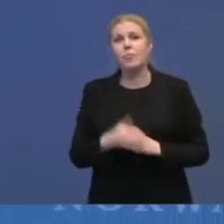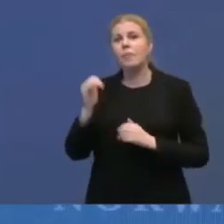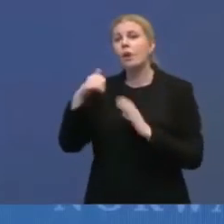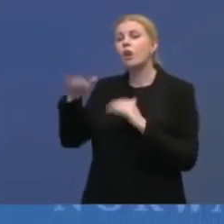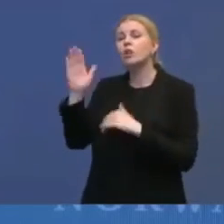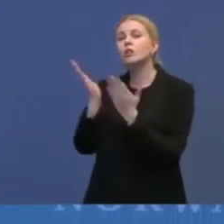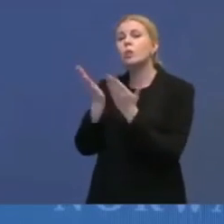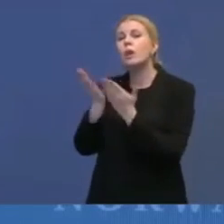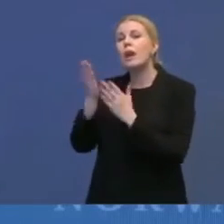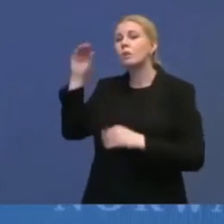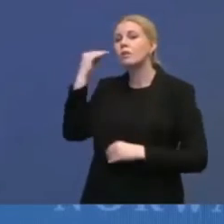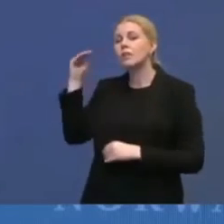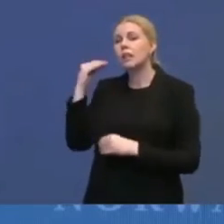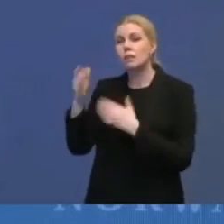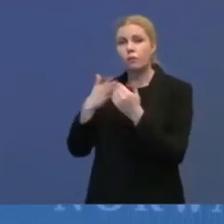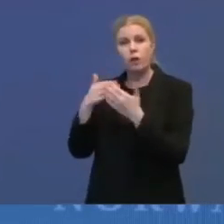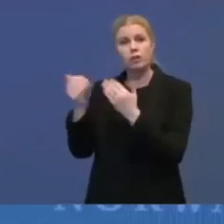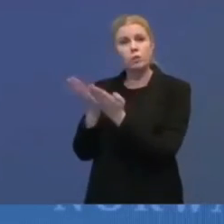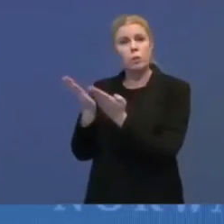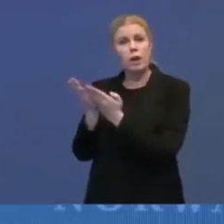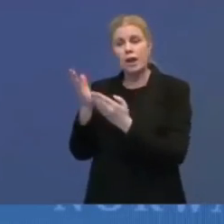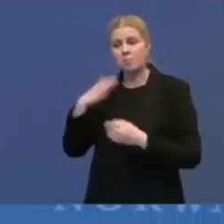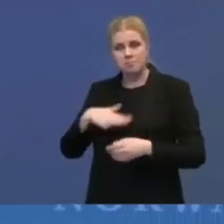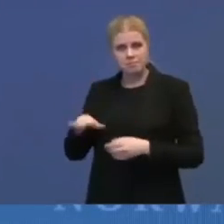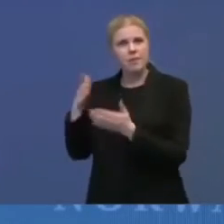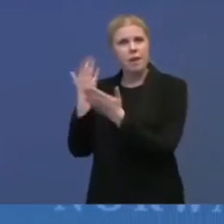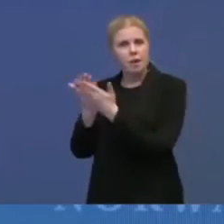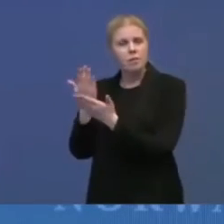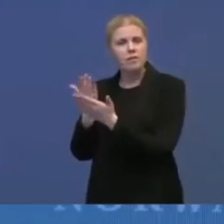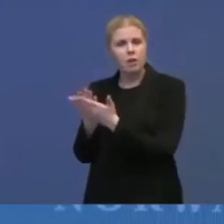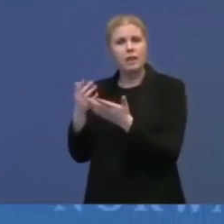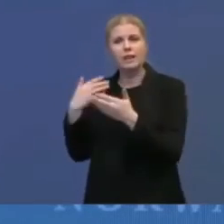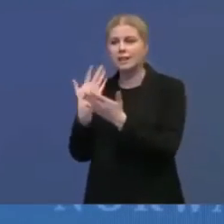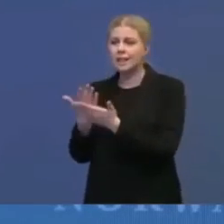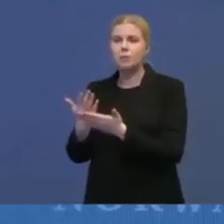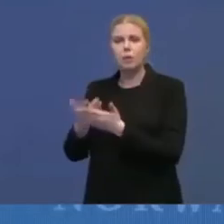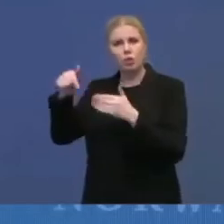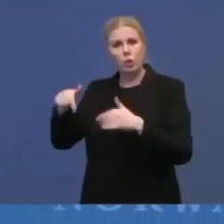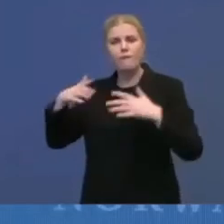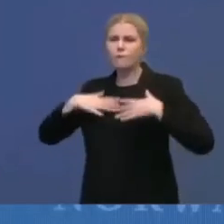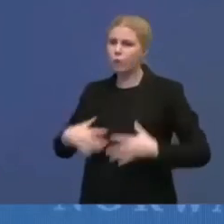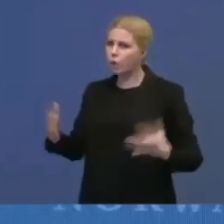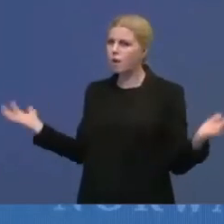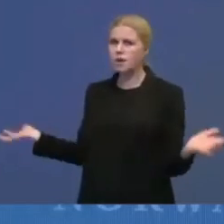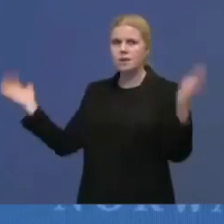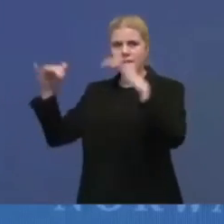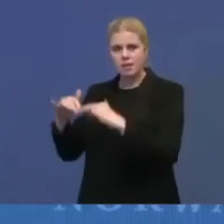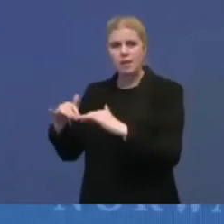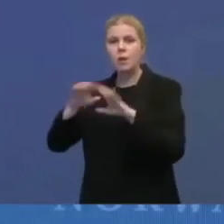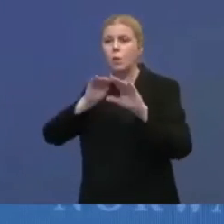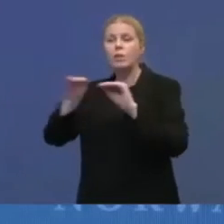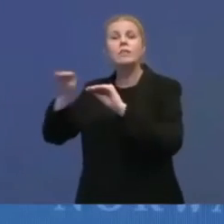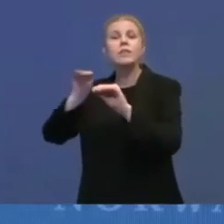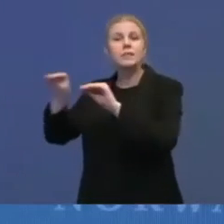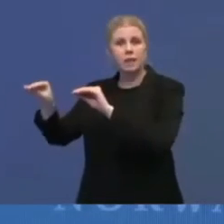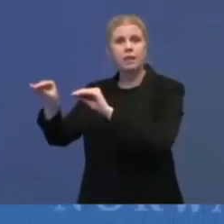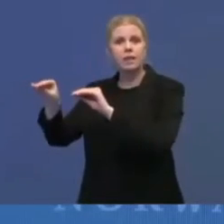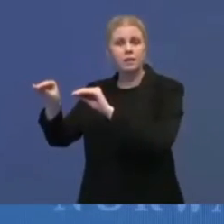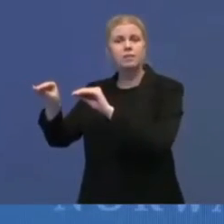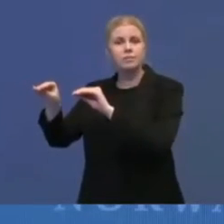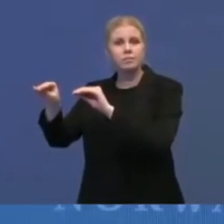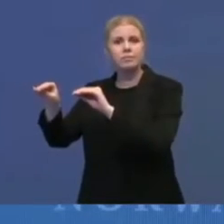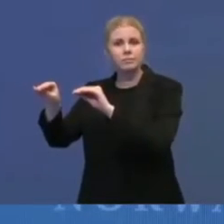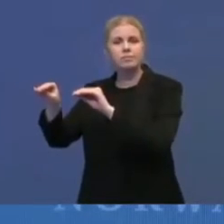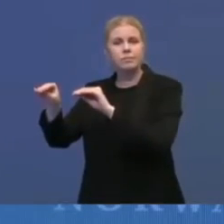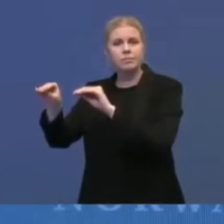Maqa hadiyada sare jama aada hayaskulada farsamada waxa lagulata liyena yawar waxbarista ka digaan mitzib buxudha qof ahan